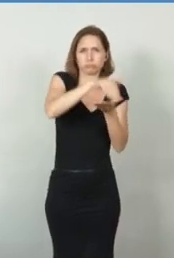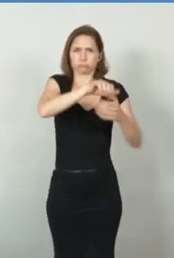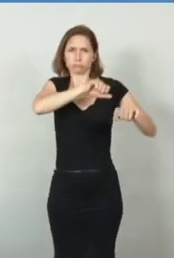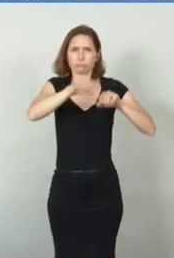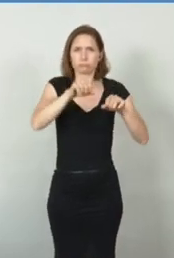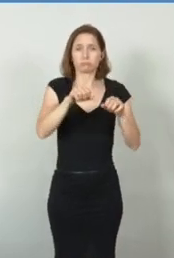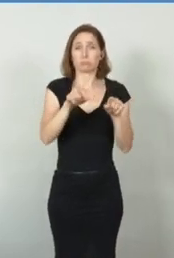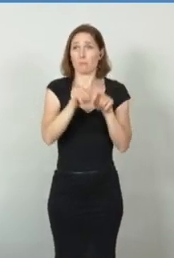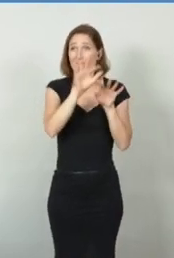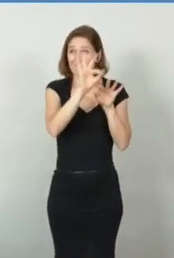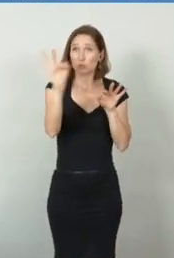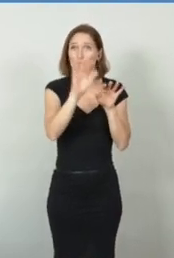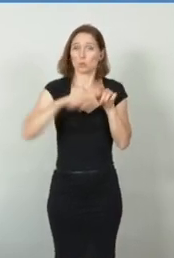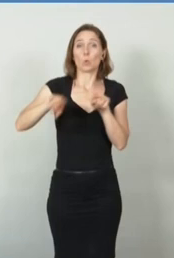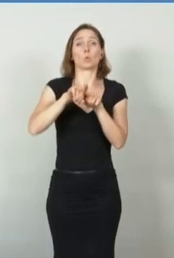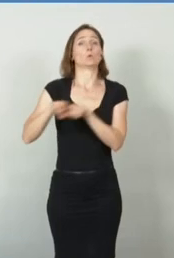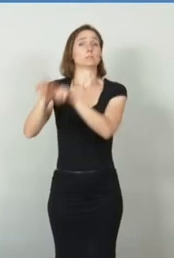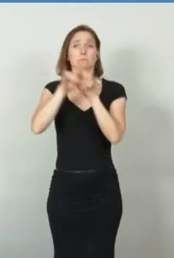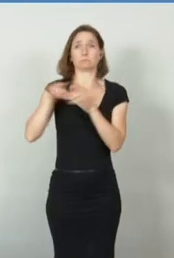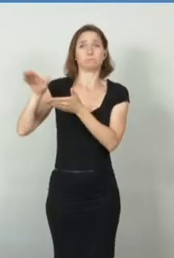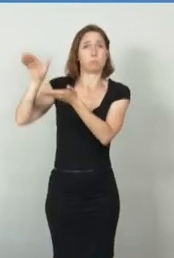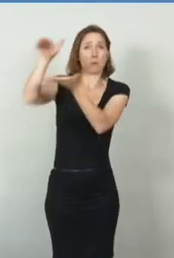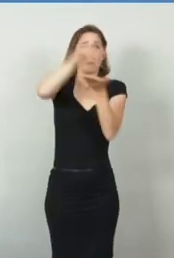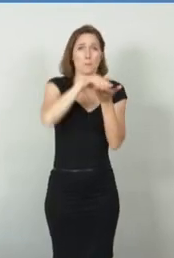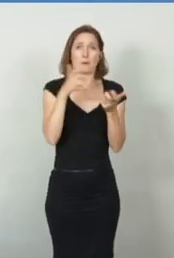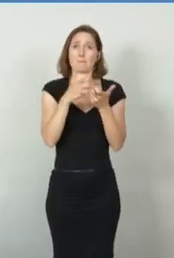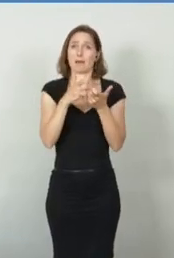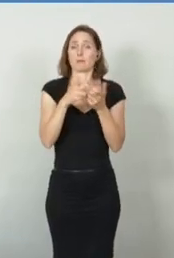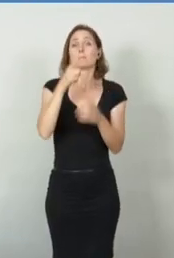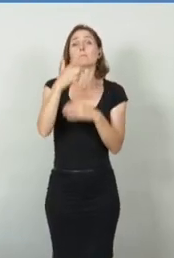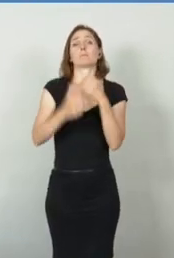en 2022 avec la Représentante de l'Union européenne à Paris